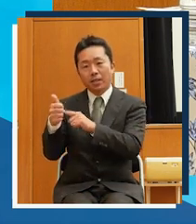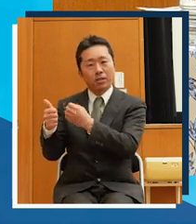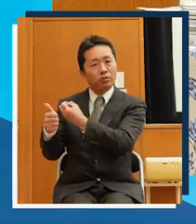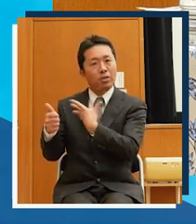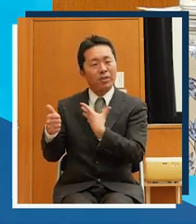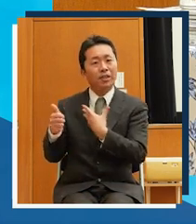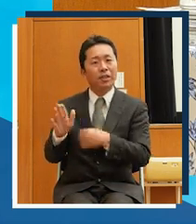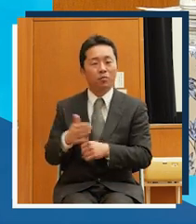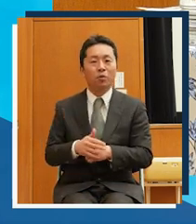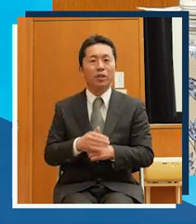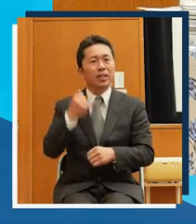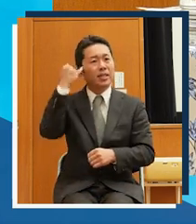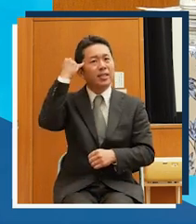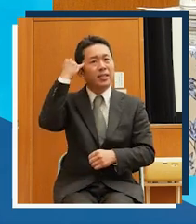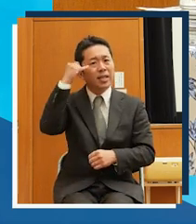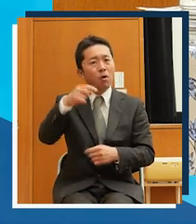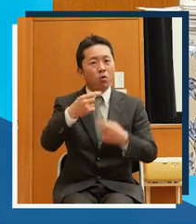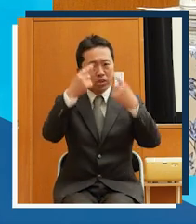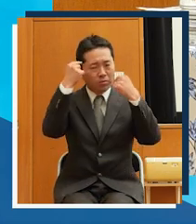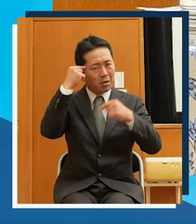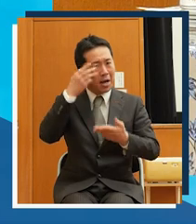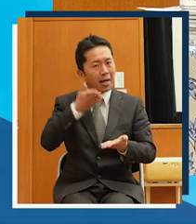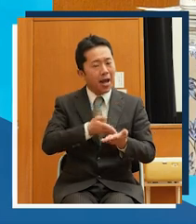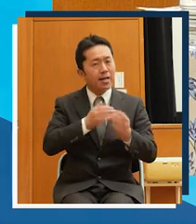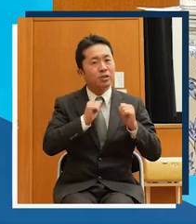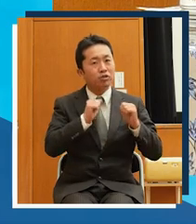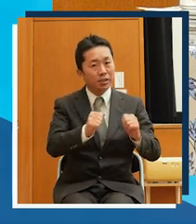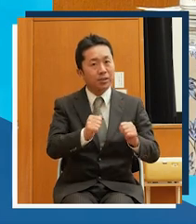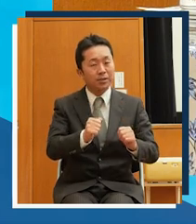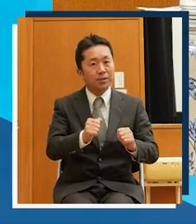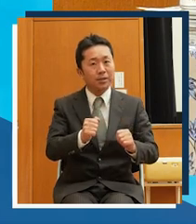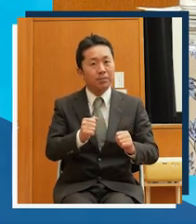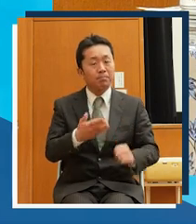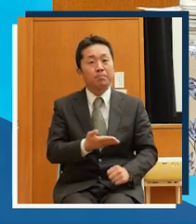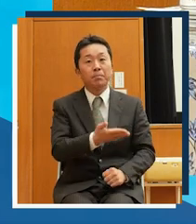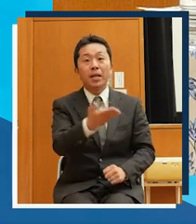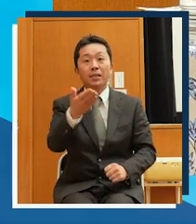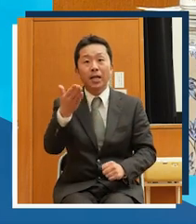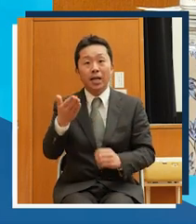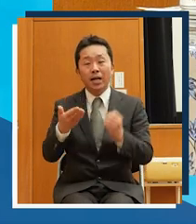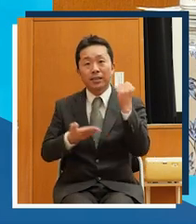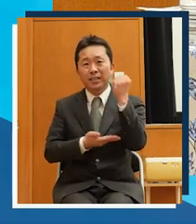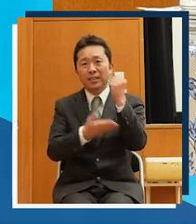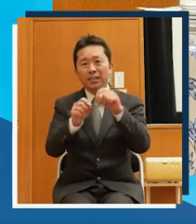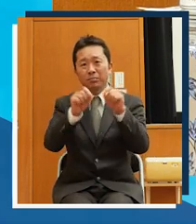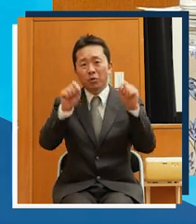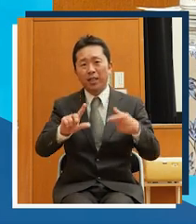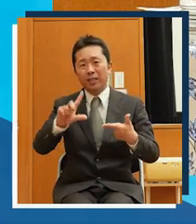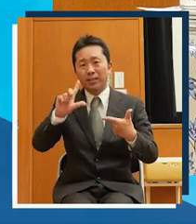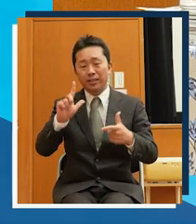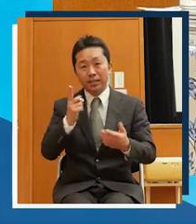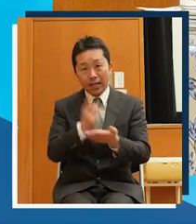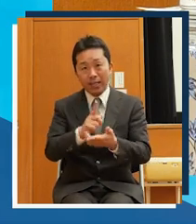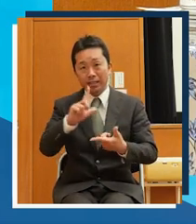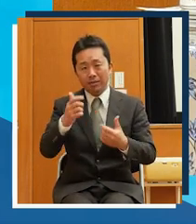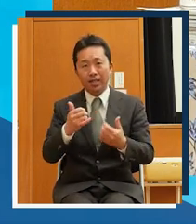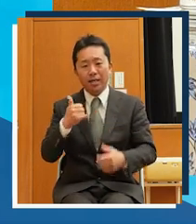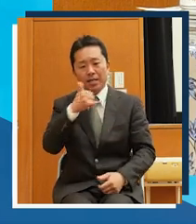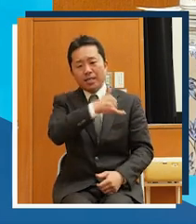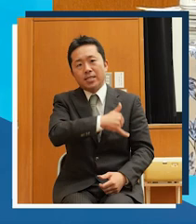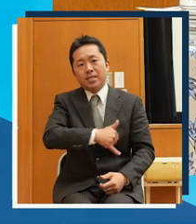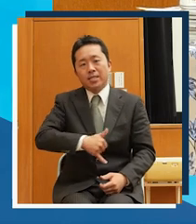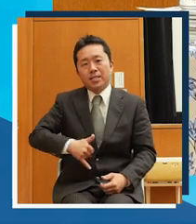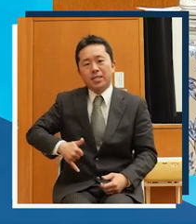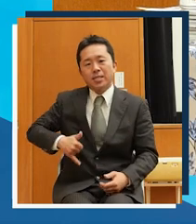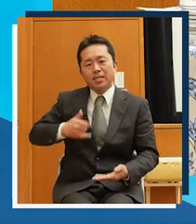をちゃんと自分の考えで話すことと皆さんがこれから基問題に限らず人生の中でどうしようこれ絶対